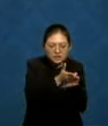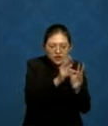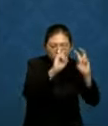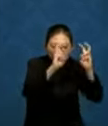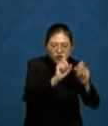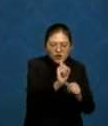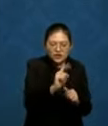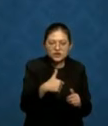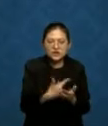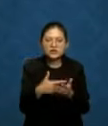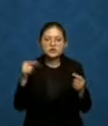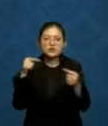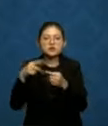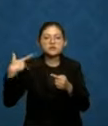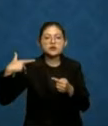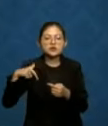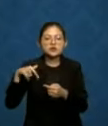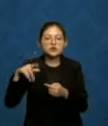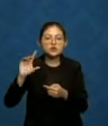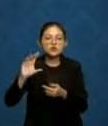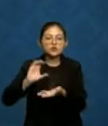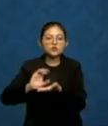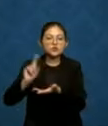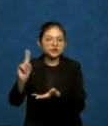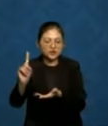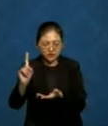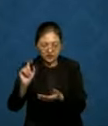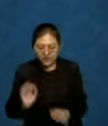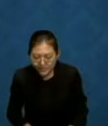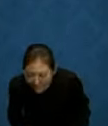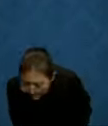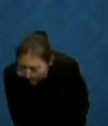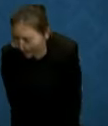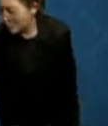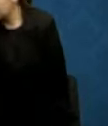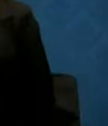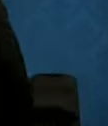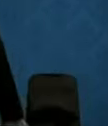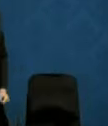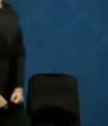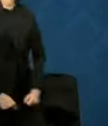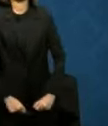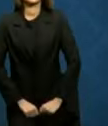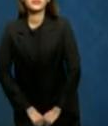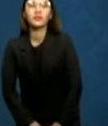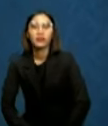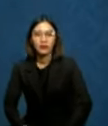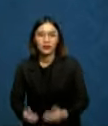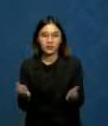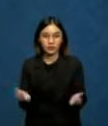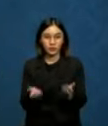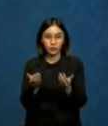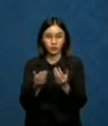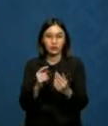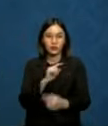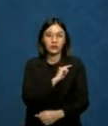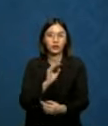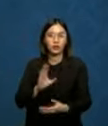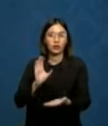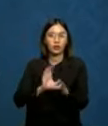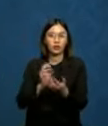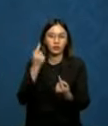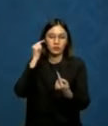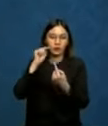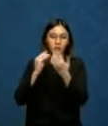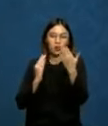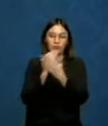กับกองทุนเรื่องใดบ้างสามารถให้คำปรึกษาที่จะช่วยในการขับเคลื่อนภารกิจกองทุนให้บรรลุเป้า